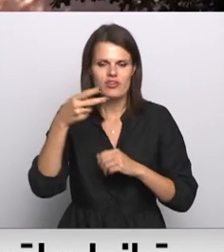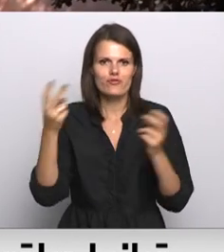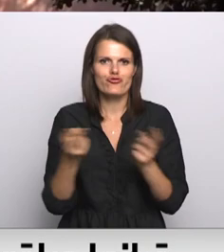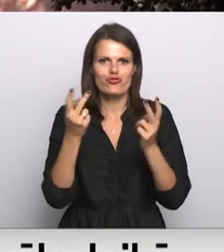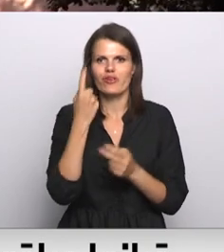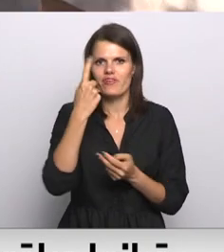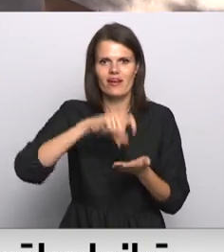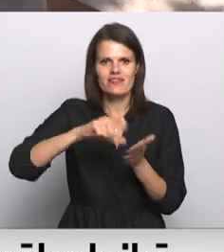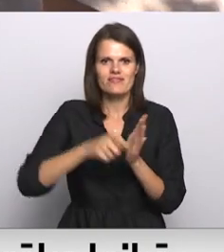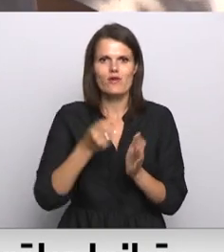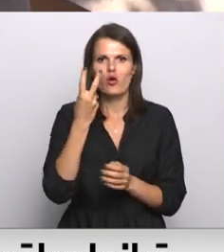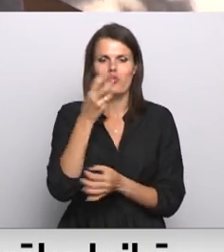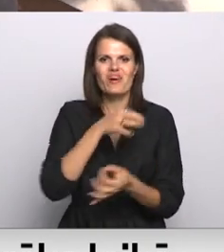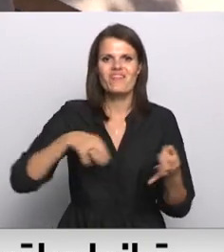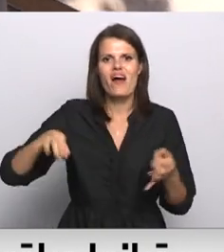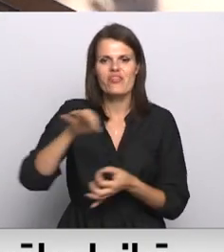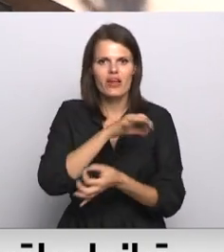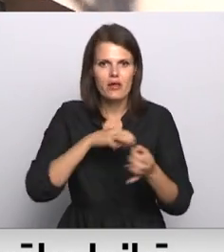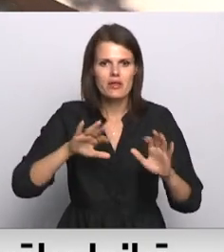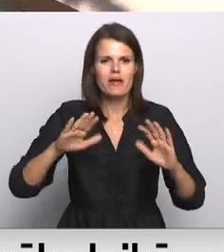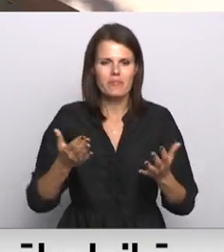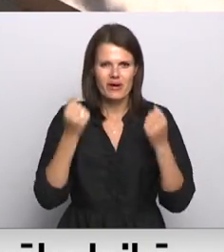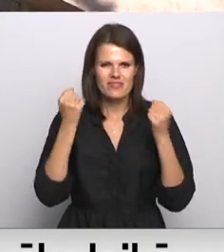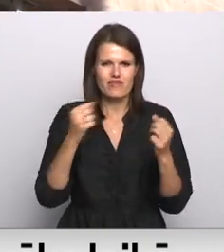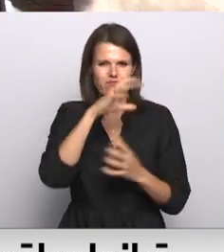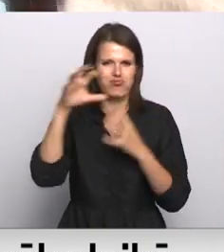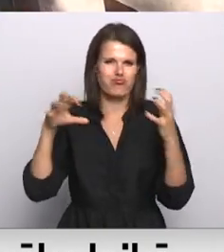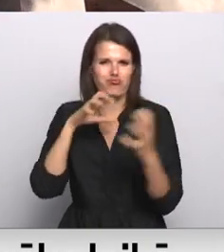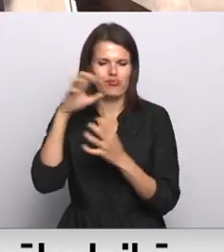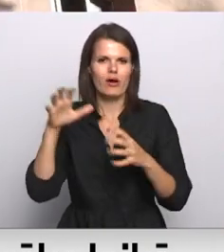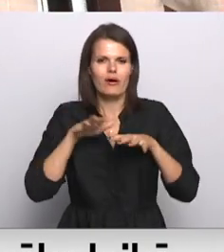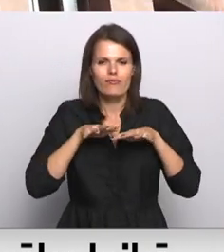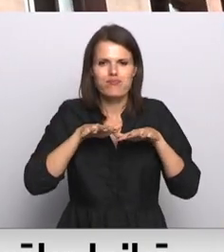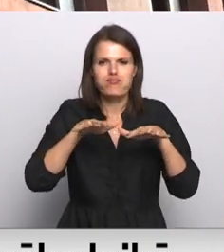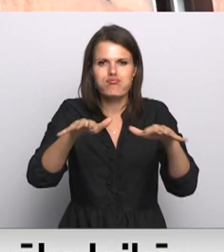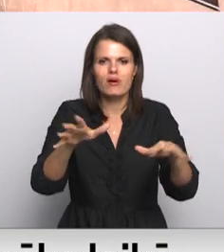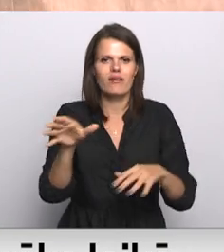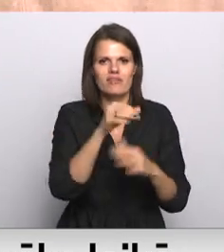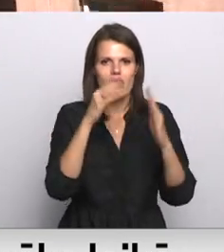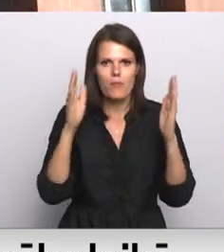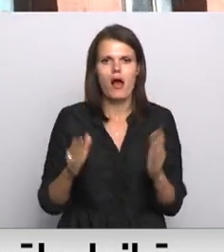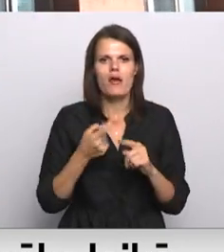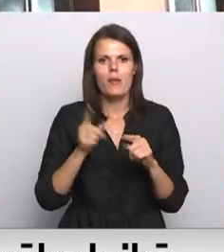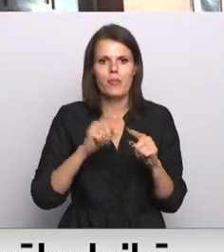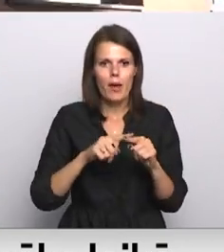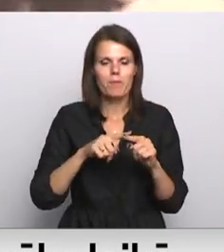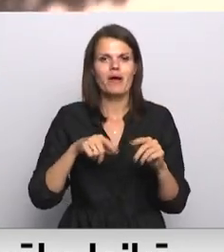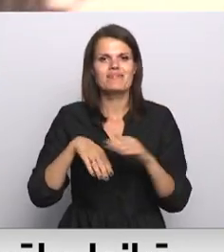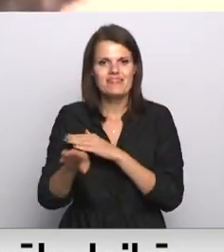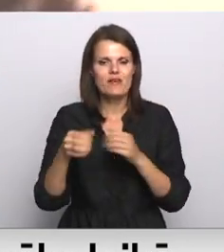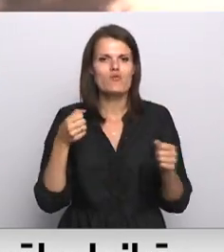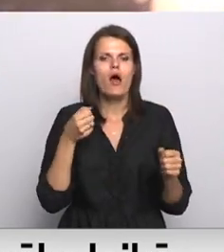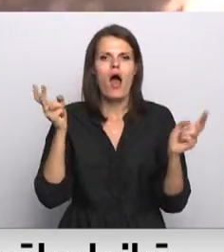viens dzīvoklis 12 kvadrātmetru platībā, taču spēcīgs sadūmojums bija izplatījies visā ēkā. Tāpēc gan pa mājas izei, gan